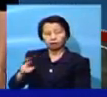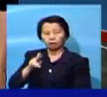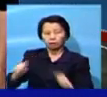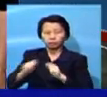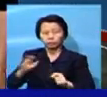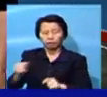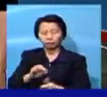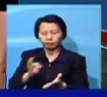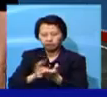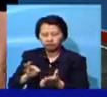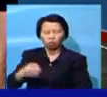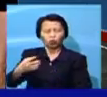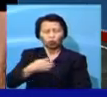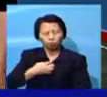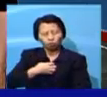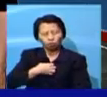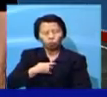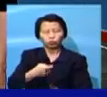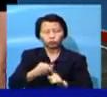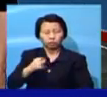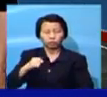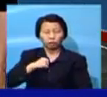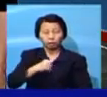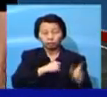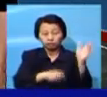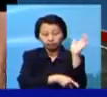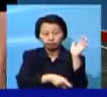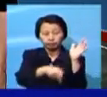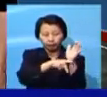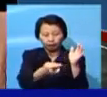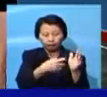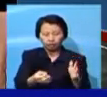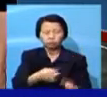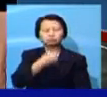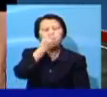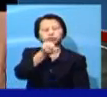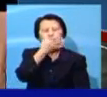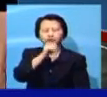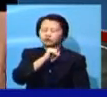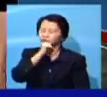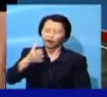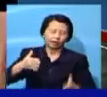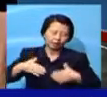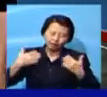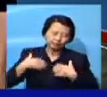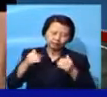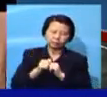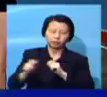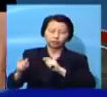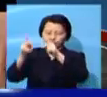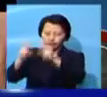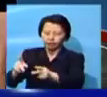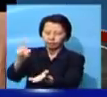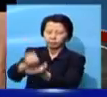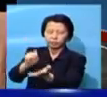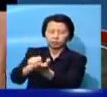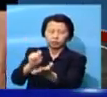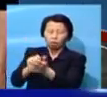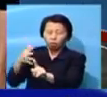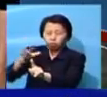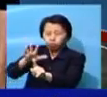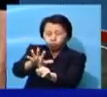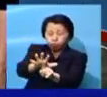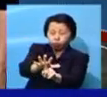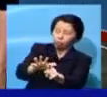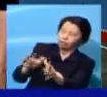itu mengambil kira aduan diterima daripada ahli parlimen yang menzahirkan rasa kurang senang dengan tindakan pihak media menyerbu